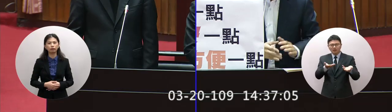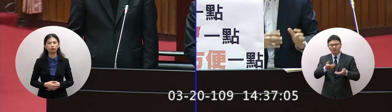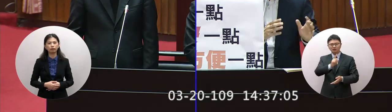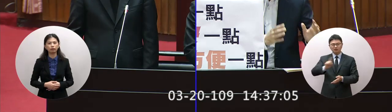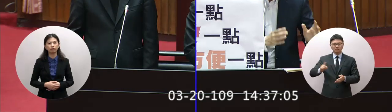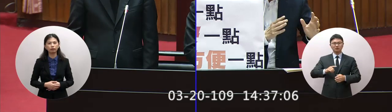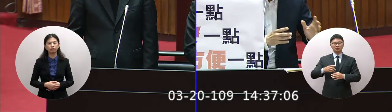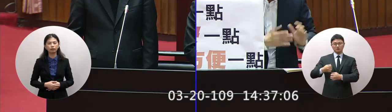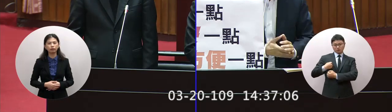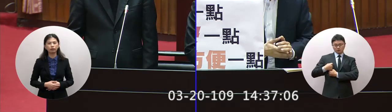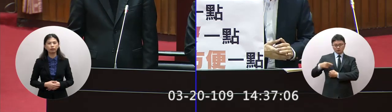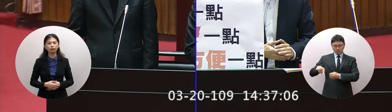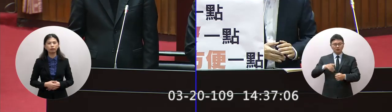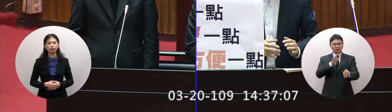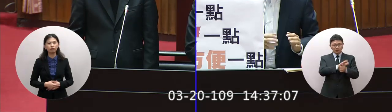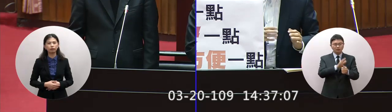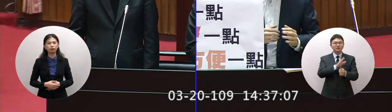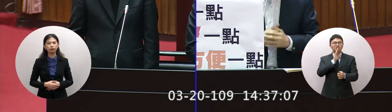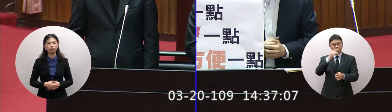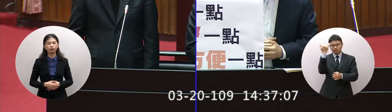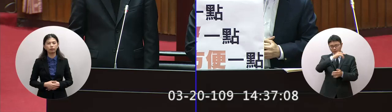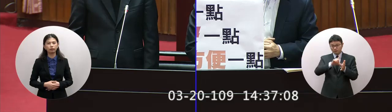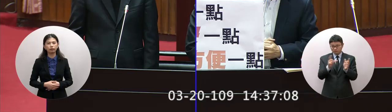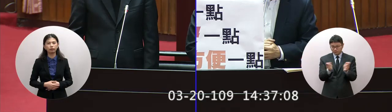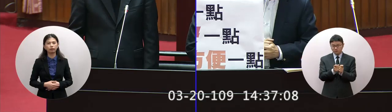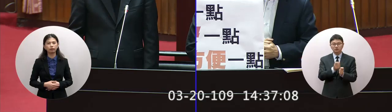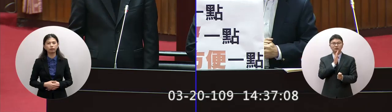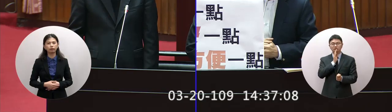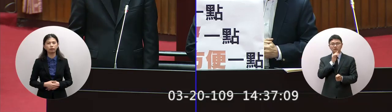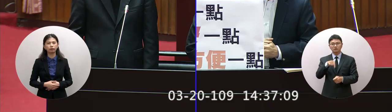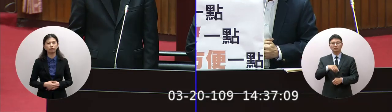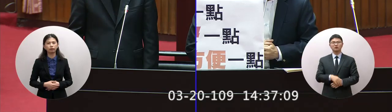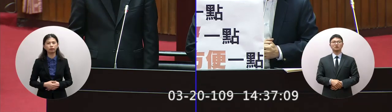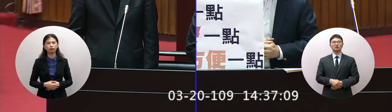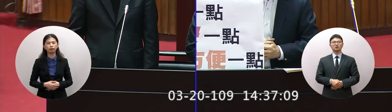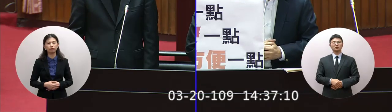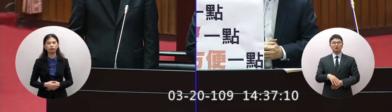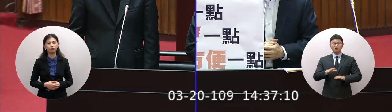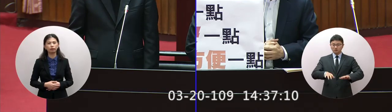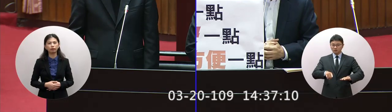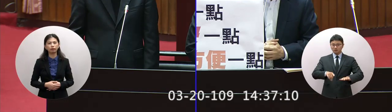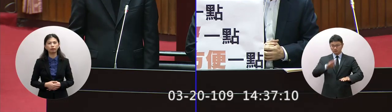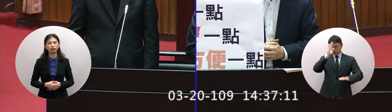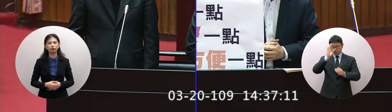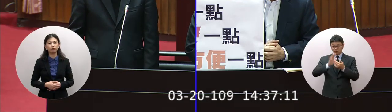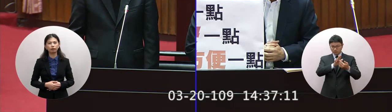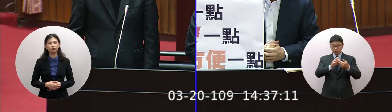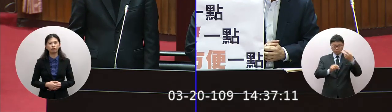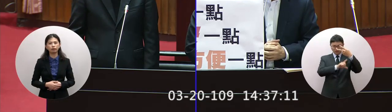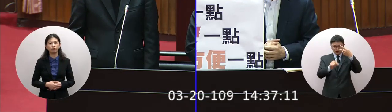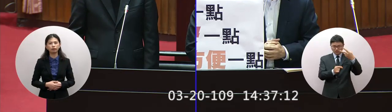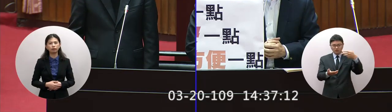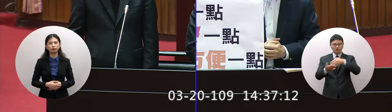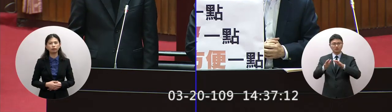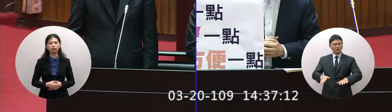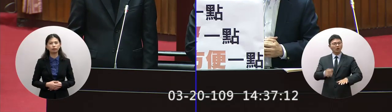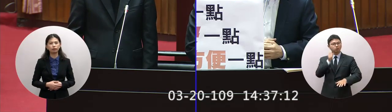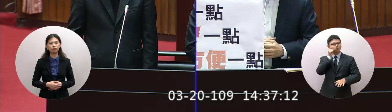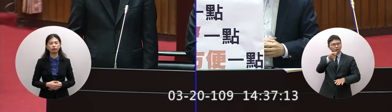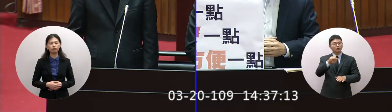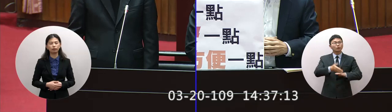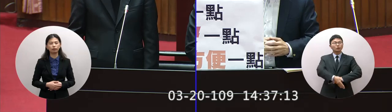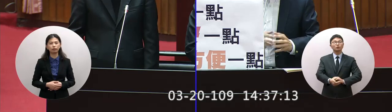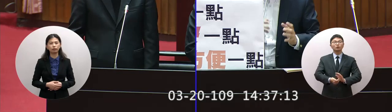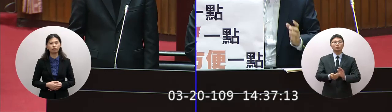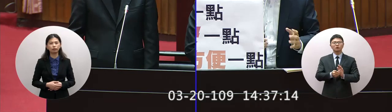援都是一个临时性的任务啦。好，那现在一个状况就是从我们大概2月初开始到现在已经1个多月的时间，那我想请